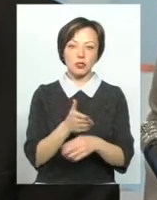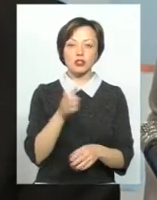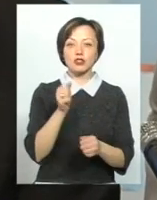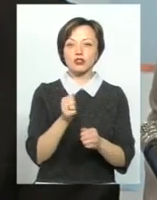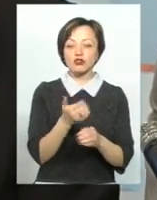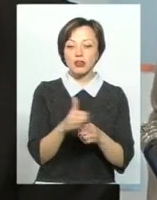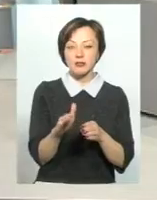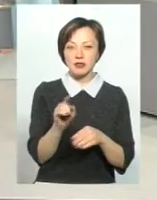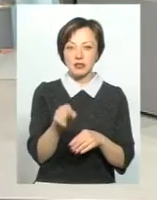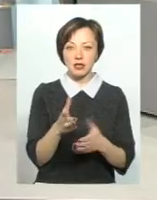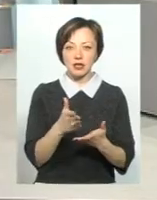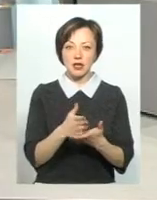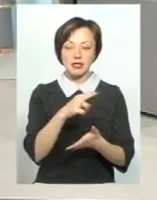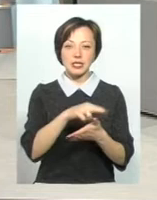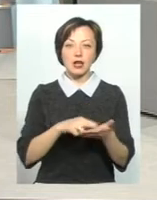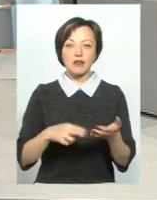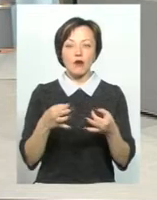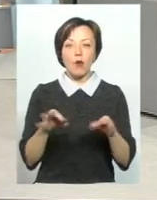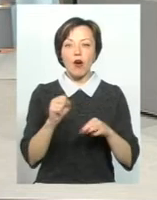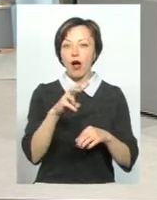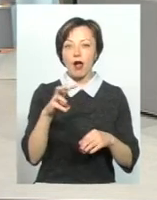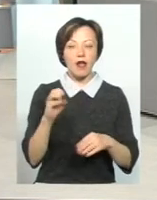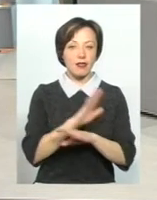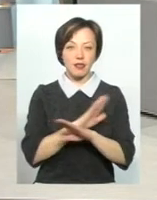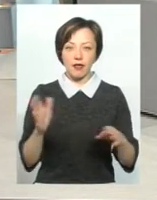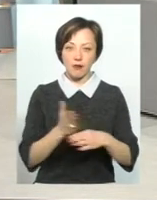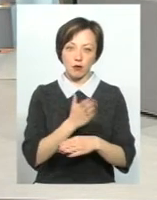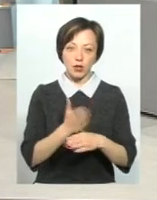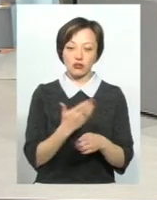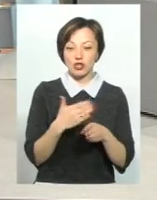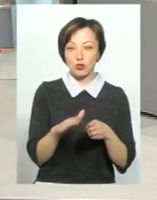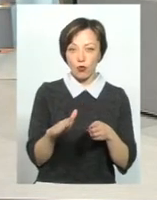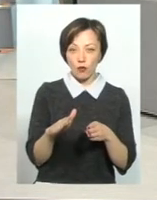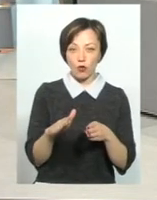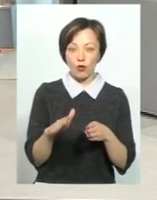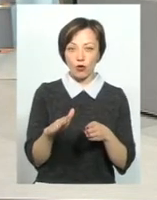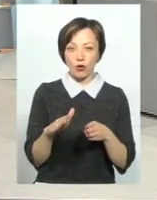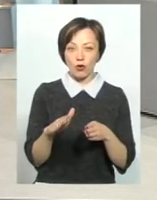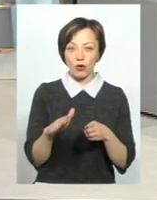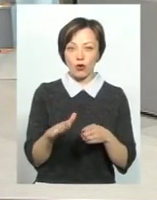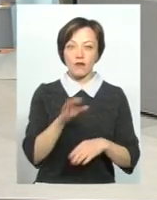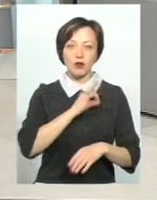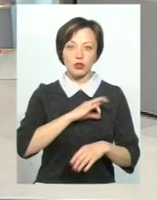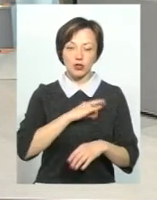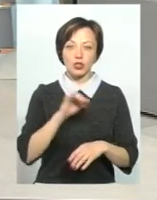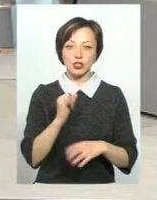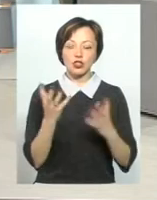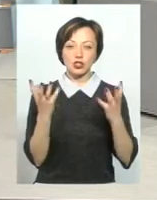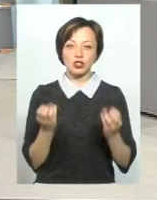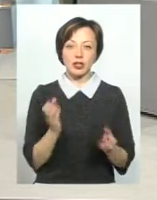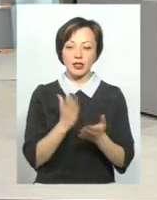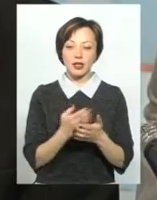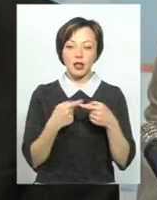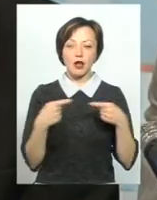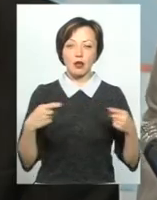Частка з них є сертифікованою, але не виробляється, частково використовується. І ще є ряд підприємств,